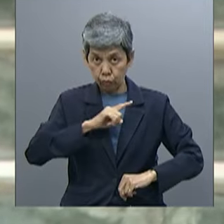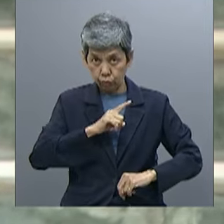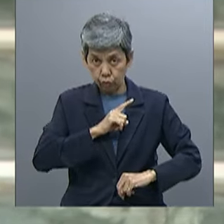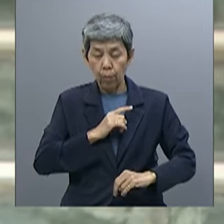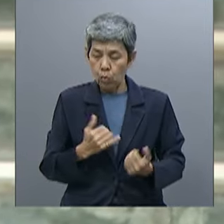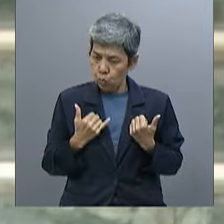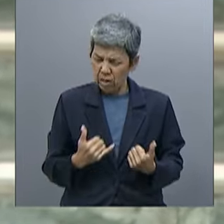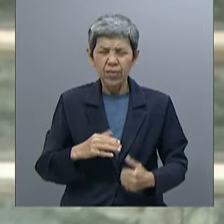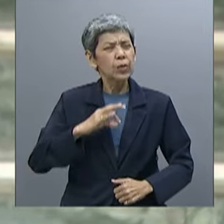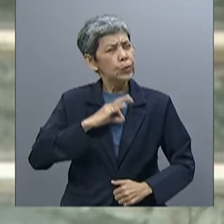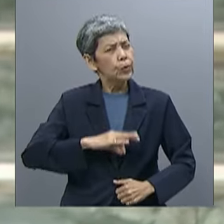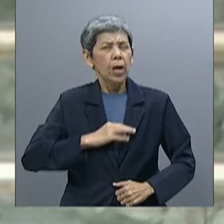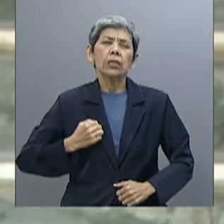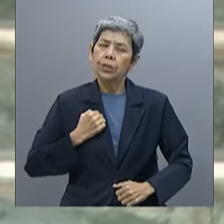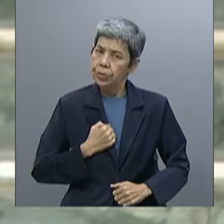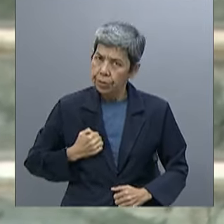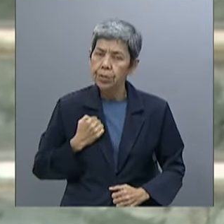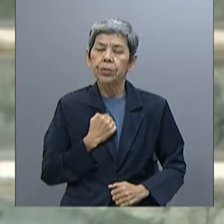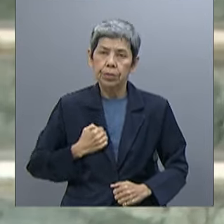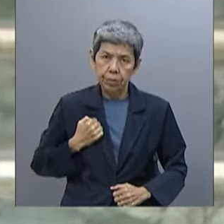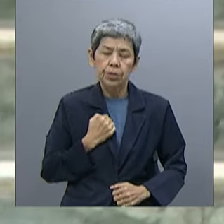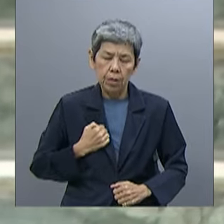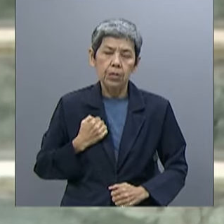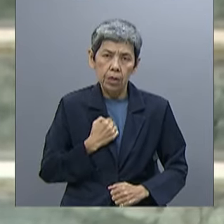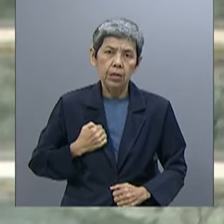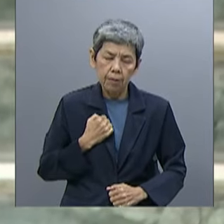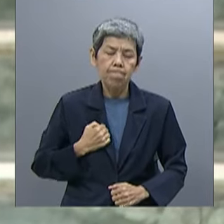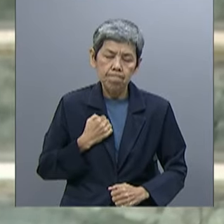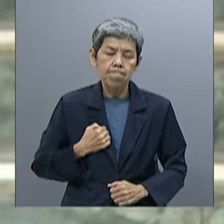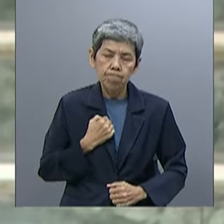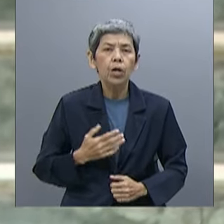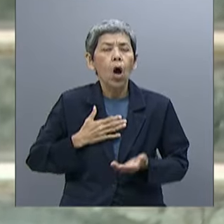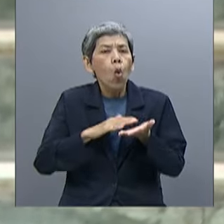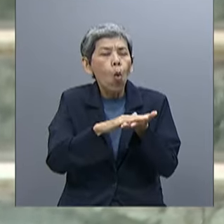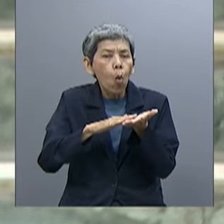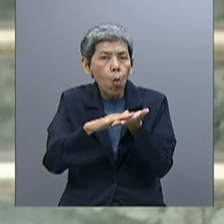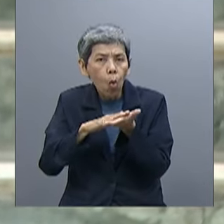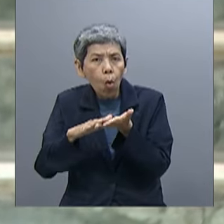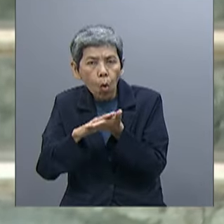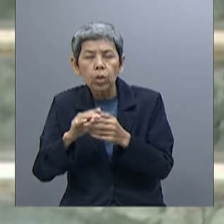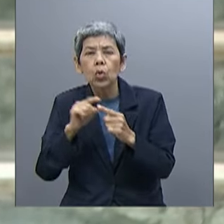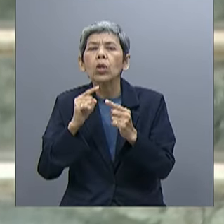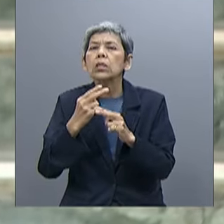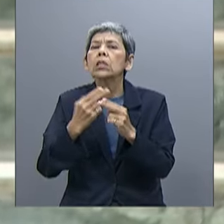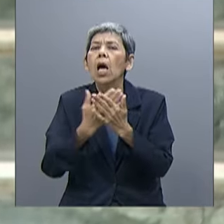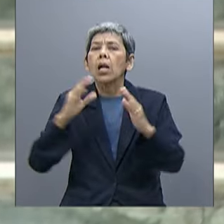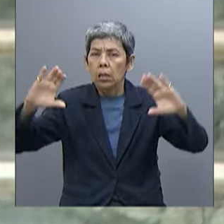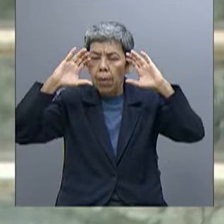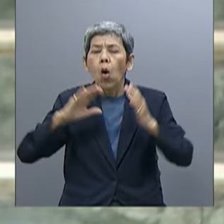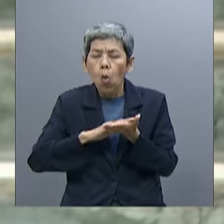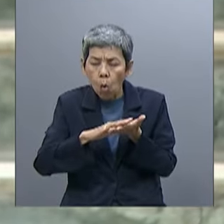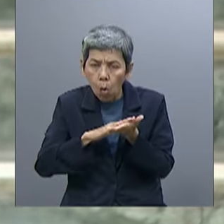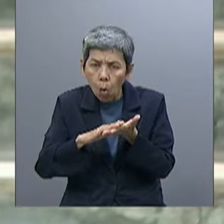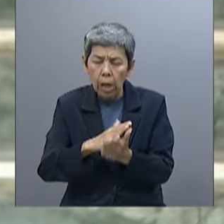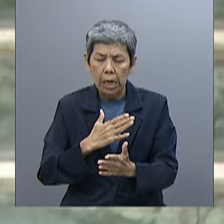วันนี้เนี่ยก็รู้สึกเสียใจกับเหตุการณ์ที่เกิดขึ้นนะคะเป็นอย่างมากแล้วก็ต้องขอโทษในนามของรัฐบาลด้วยนะคะว่าก็จะ